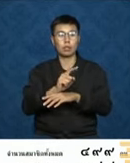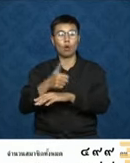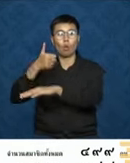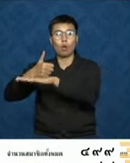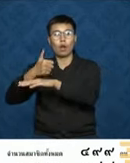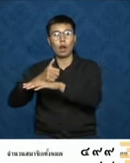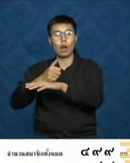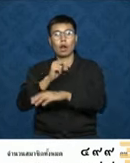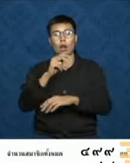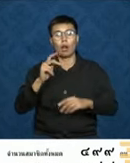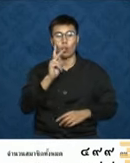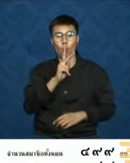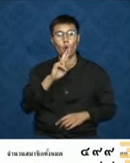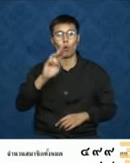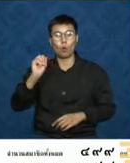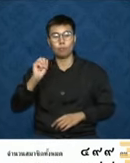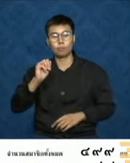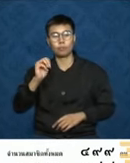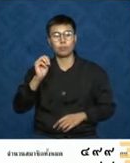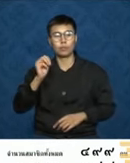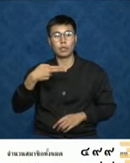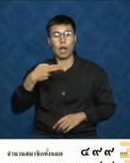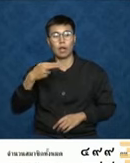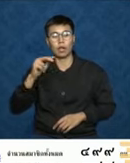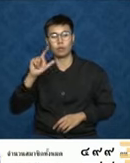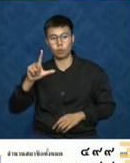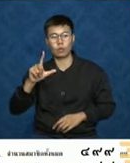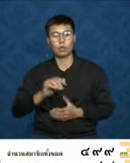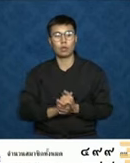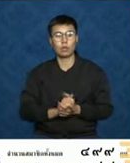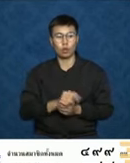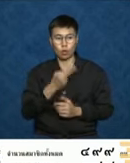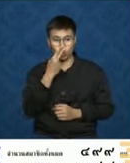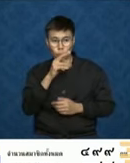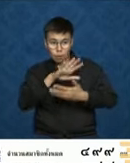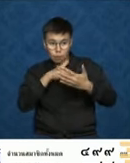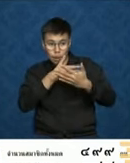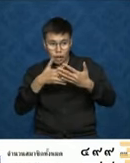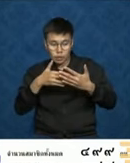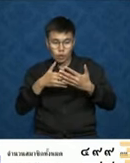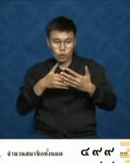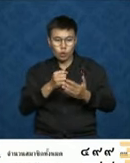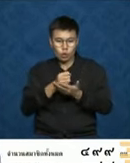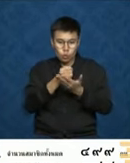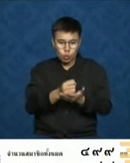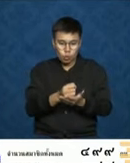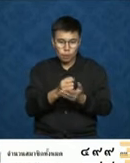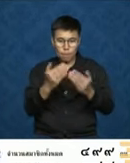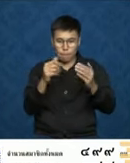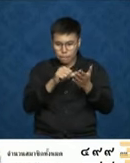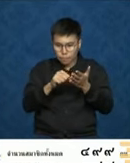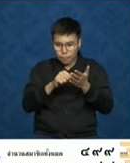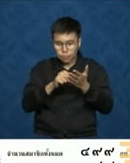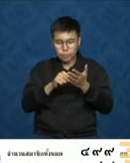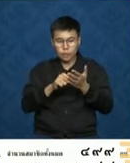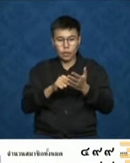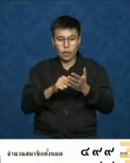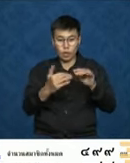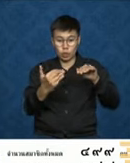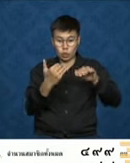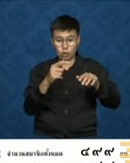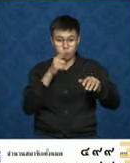ทางหลวงนะครับให้แก้ไขปัญหานะครับโดยอ่าไม่ว่าจะเป็นเป็นการดึงแผนนะครับเพื่อมาขยับขยายถนนให้อ่าให้สมบูรณ์นะครับ